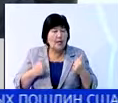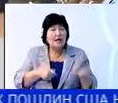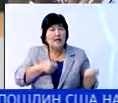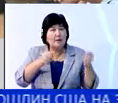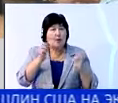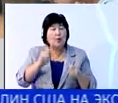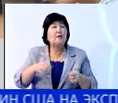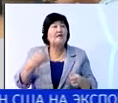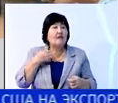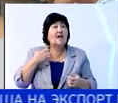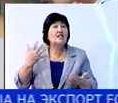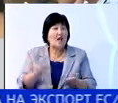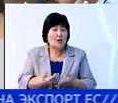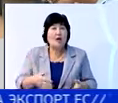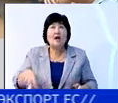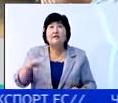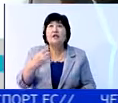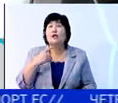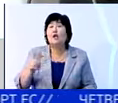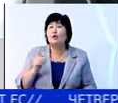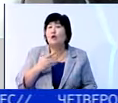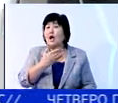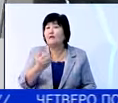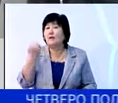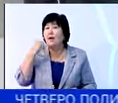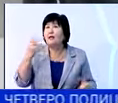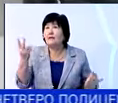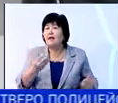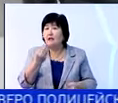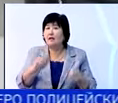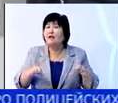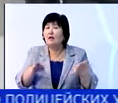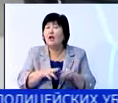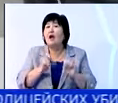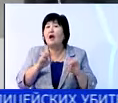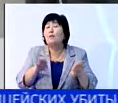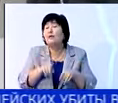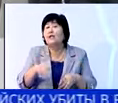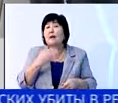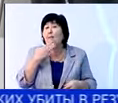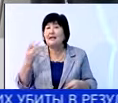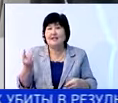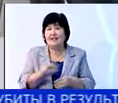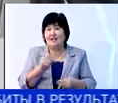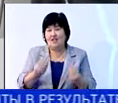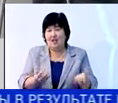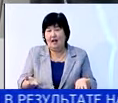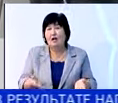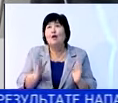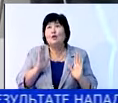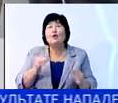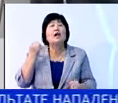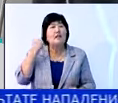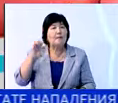привести Кубок в Кызылорду. Вся Кызылорда ждет от вас победы. Надо будет играть так, что как будто это у вас последняя игра. Только на